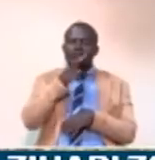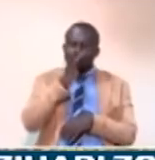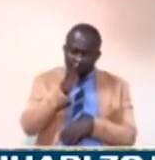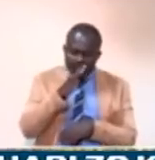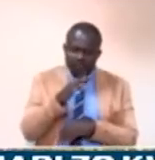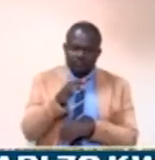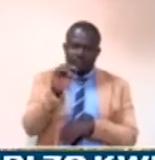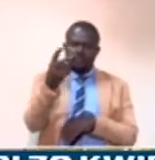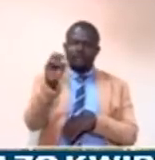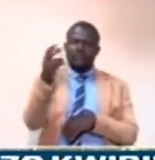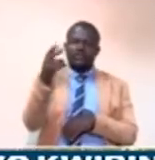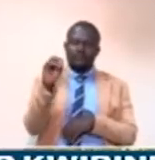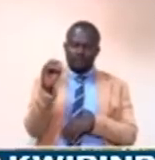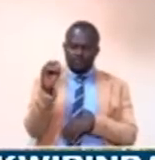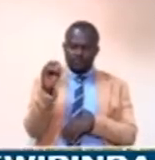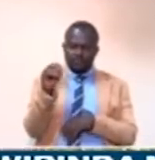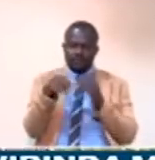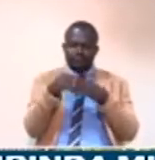dutegereza 2020